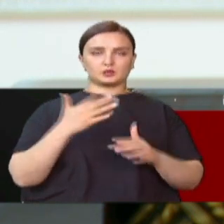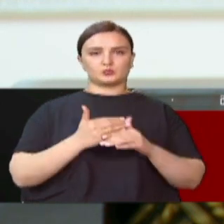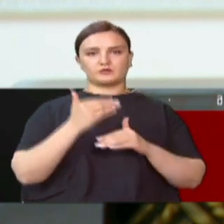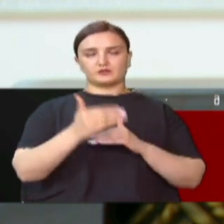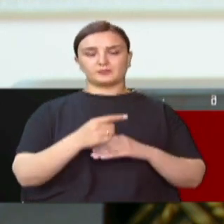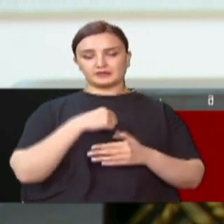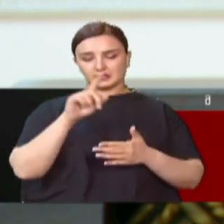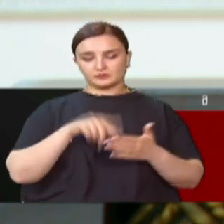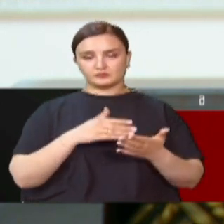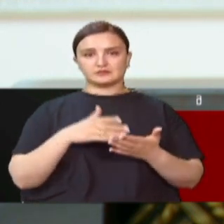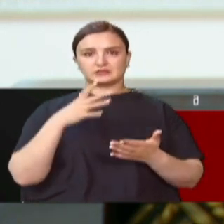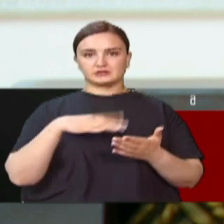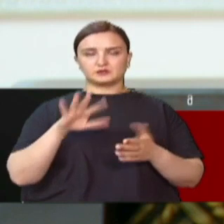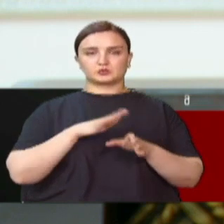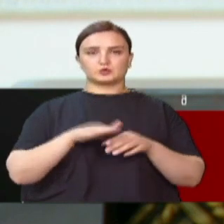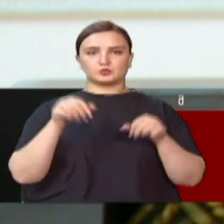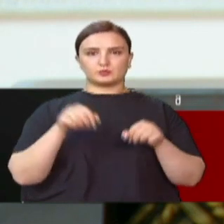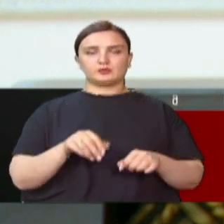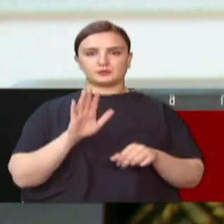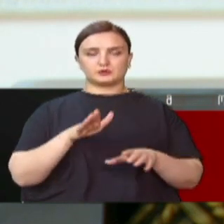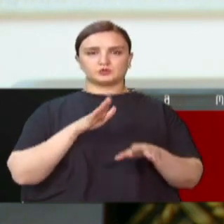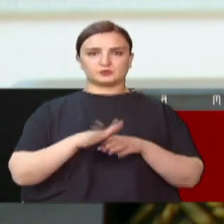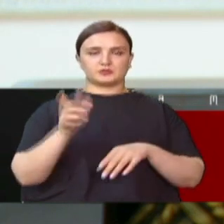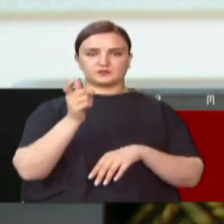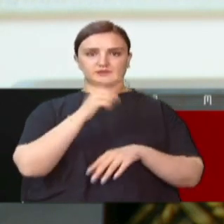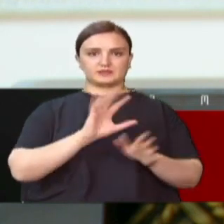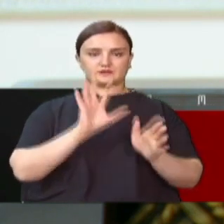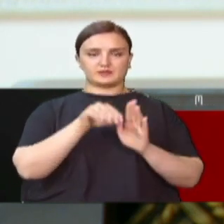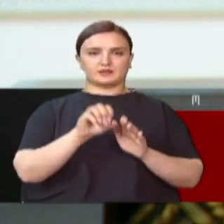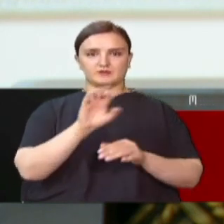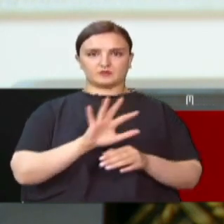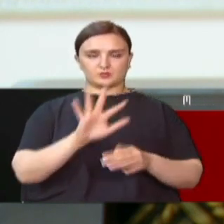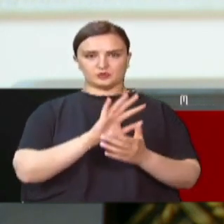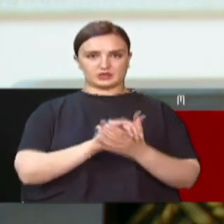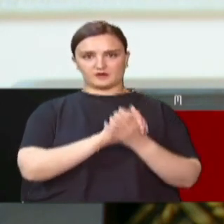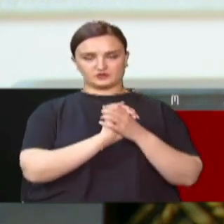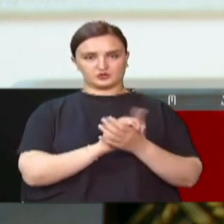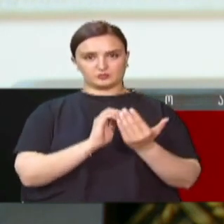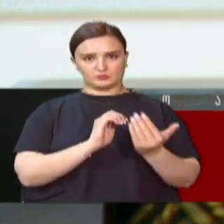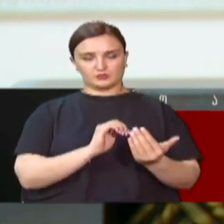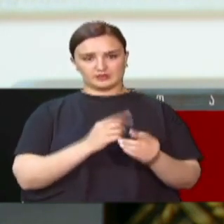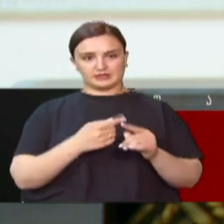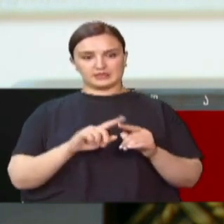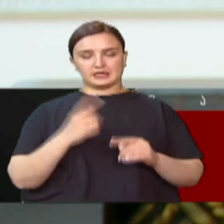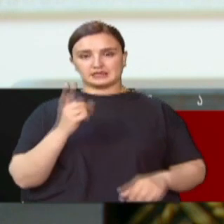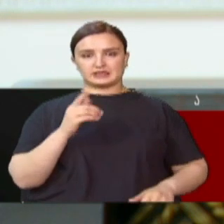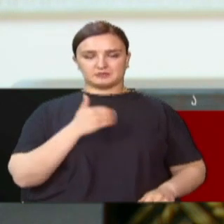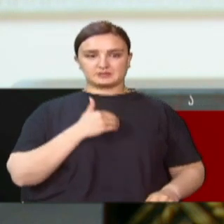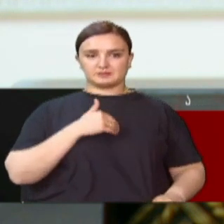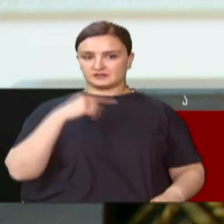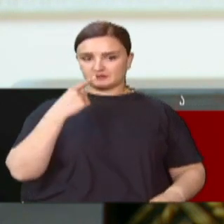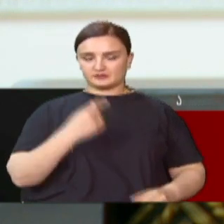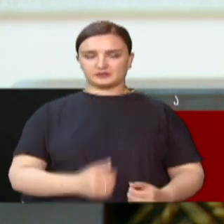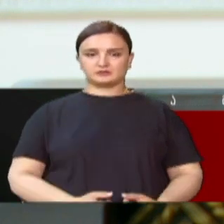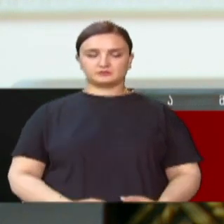ვარ, საქართველო გახდება სრულუფლებიანი, სრულფასოვანი წევრი ევროპული კავშირისა. და ერთ რამეს მინდა ხაზი